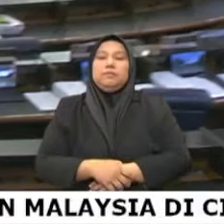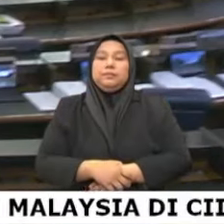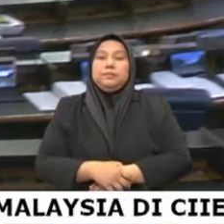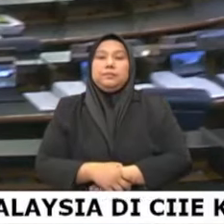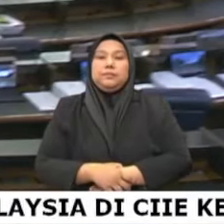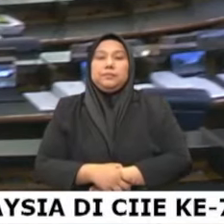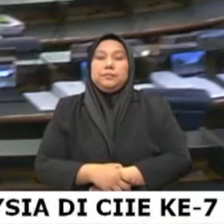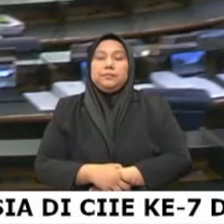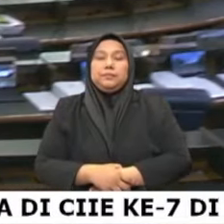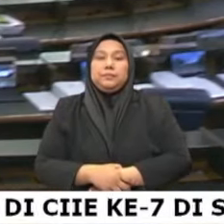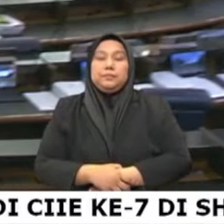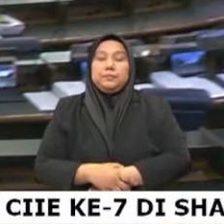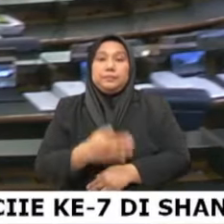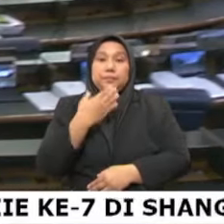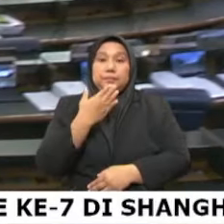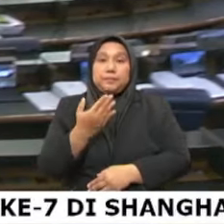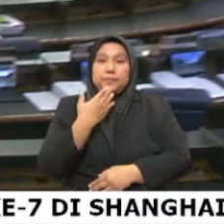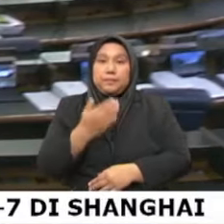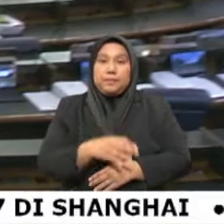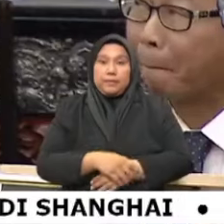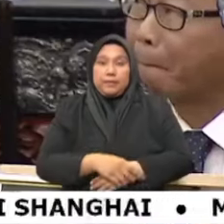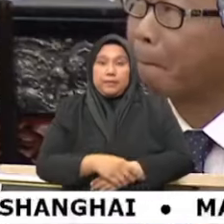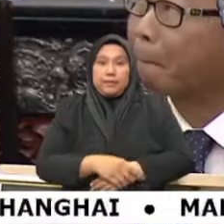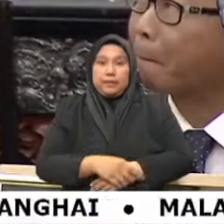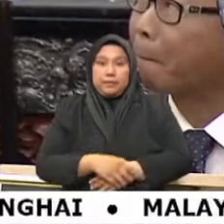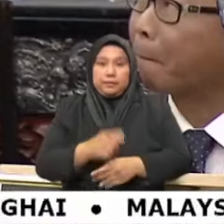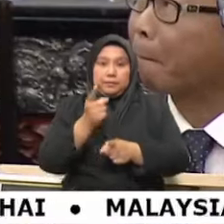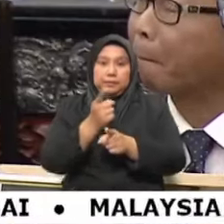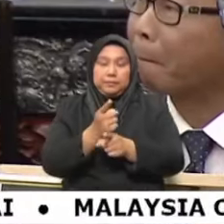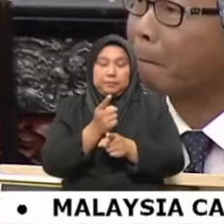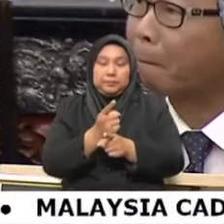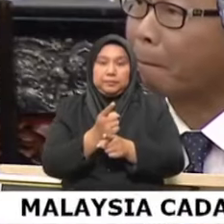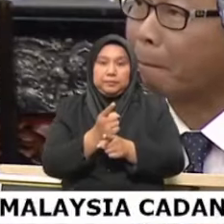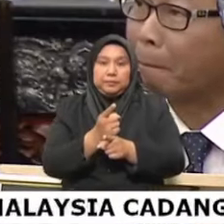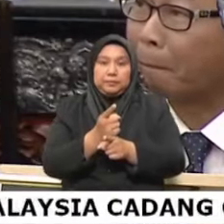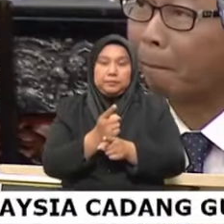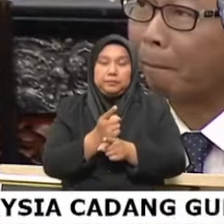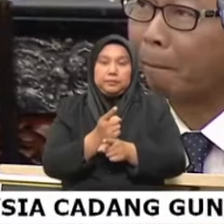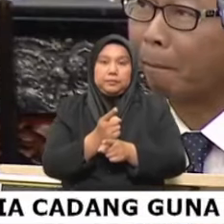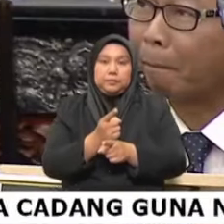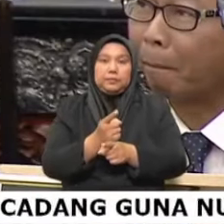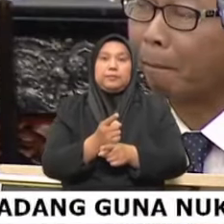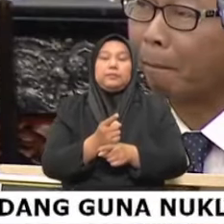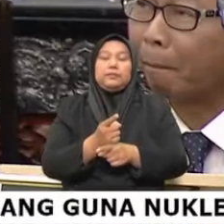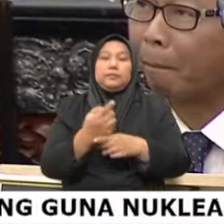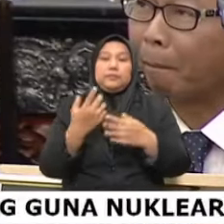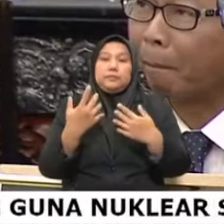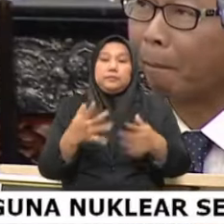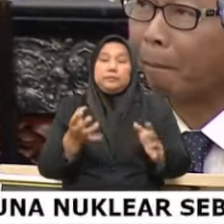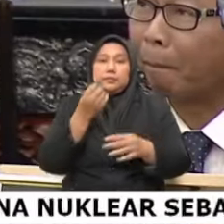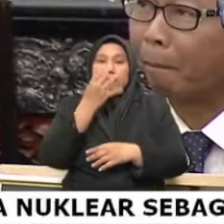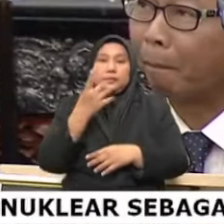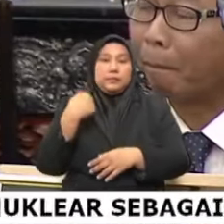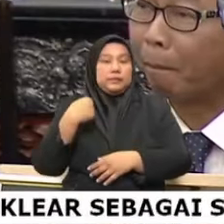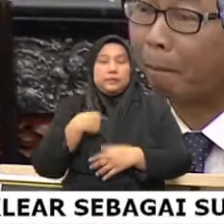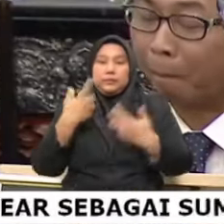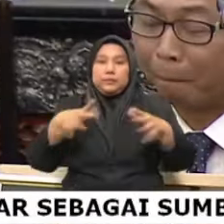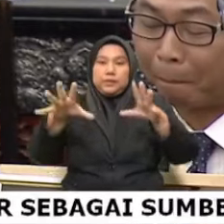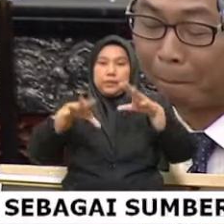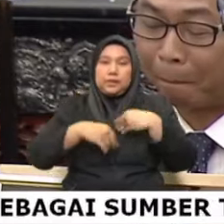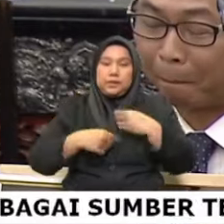Terima kasih Yang Berhormat Sempurna. Memang betul apa yang telah diutarakan oleh Yang Berhormat Sempurna. Kita menerima banyak